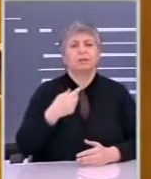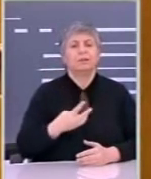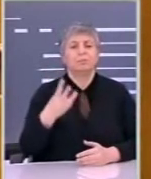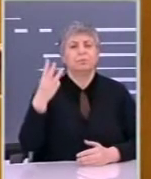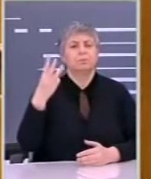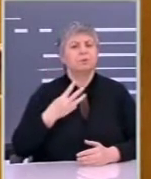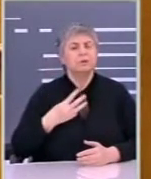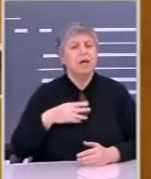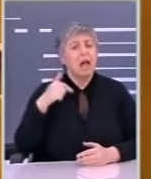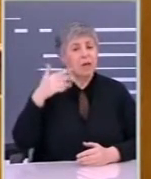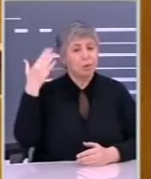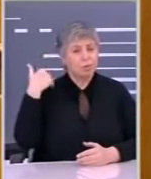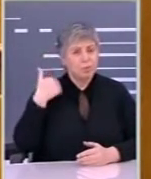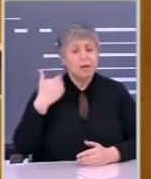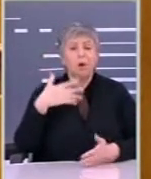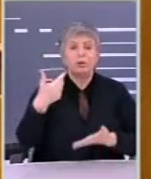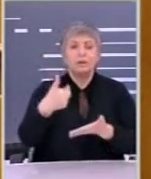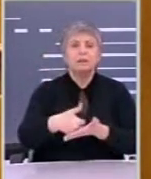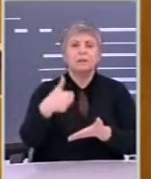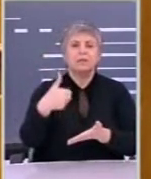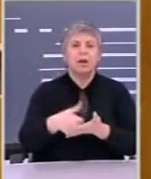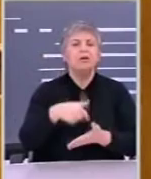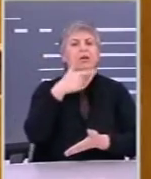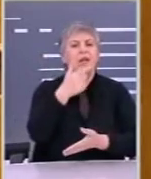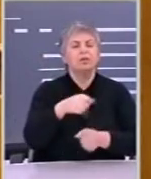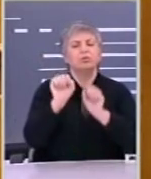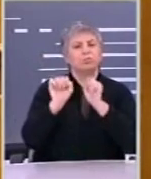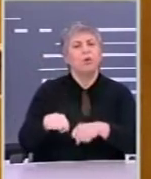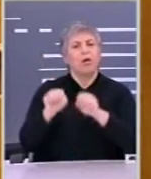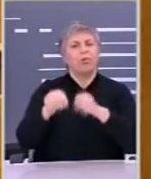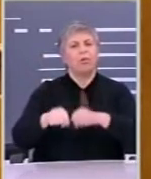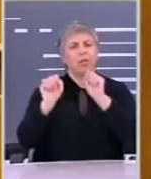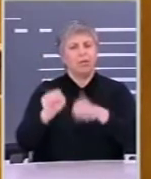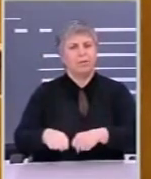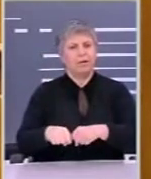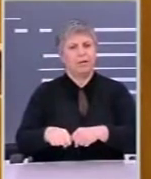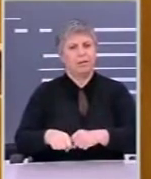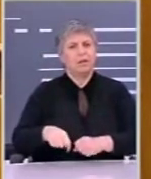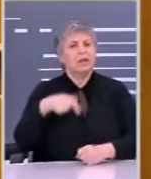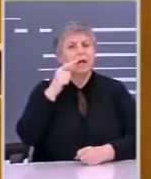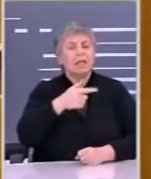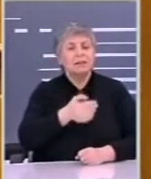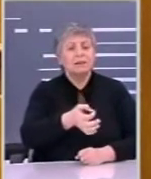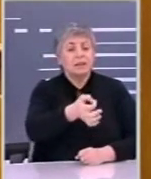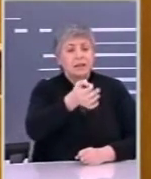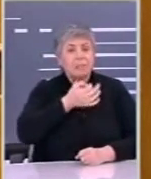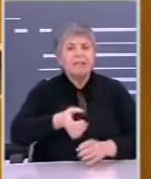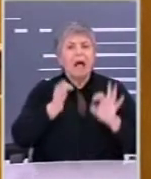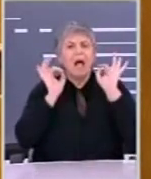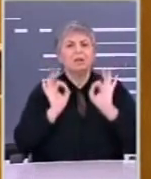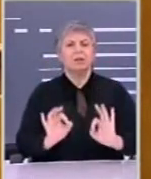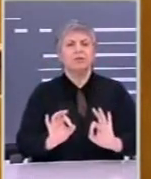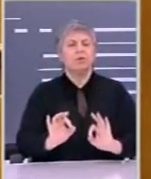και το Διεθνές Νομισματικό Ταμείο. Και αρνείστε συστηματικά να πείτε ποια είναι η θέση σας για το